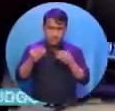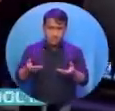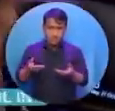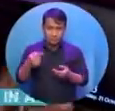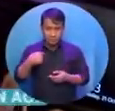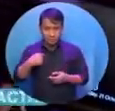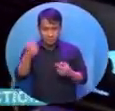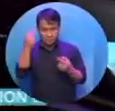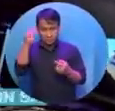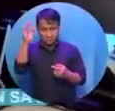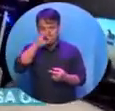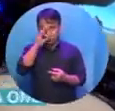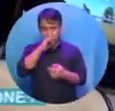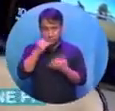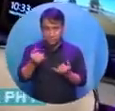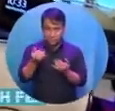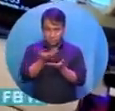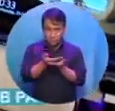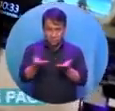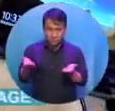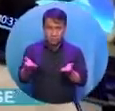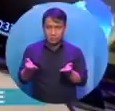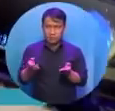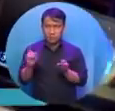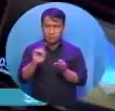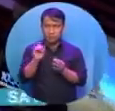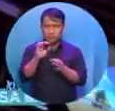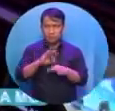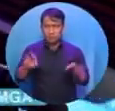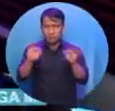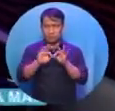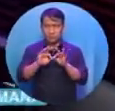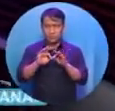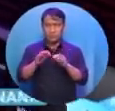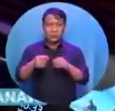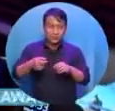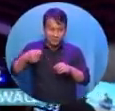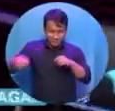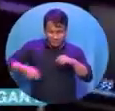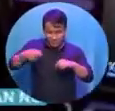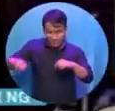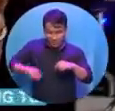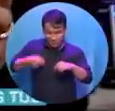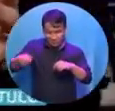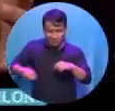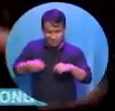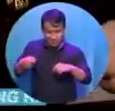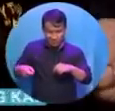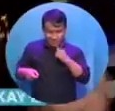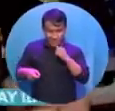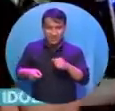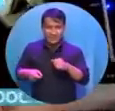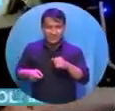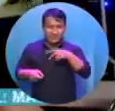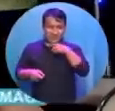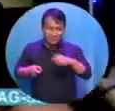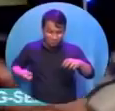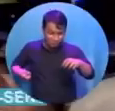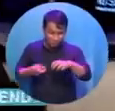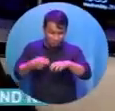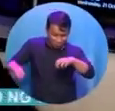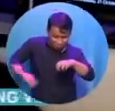eye nating mga Pinoy sa mga handaan sa piyesta, walang iba kundi ang lechon. Ang lechon lamang ang binabalik-balikan at gustong